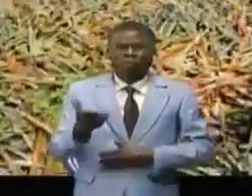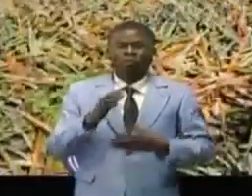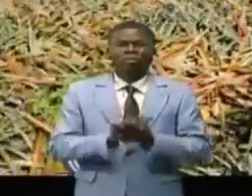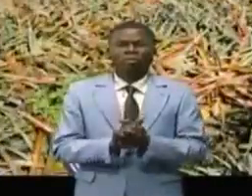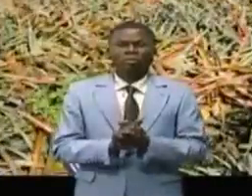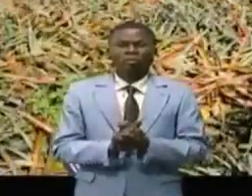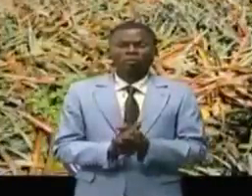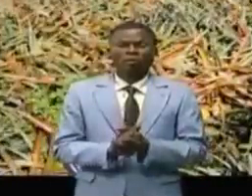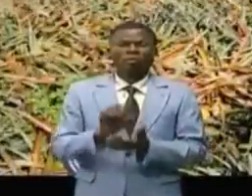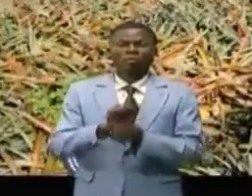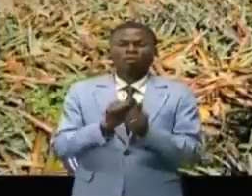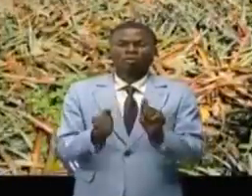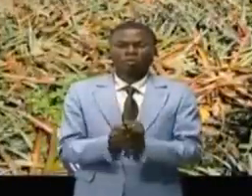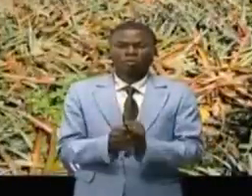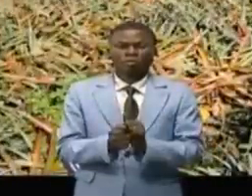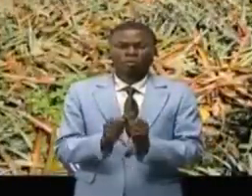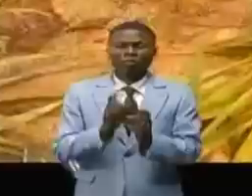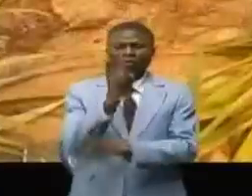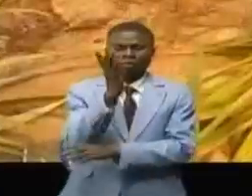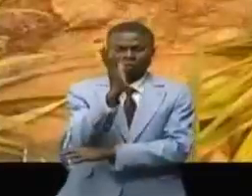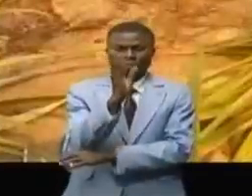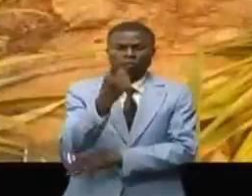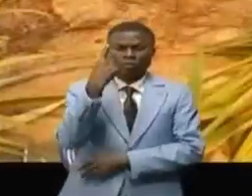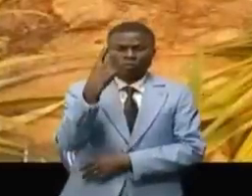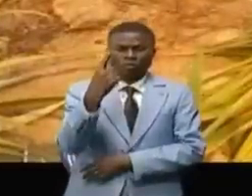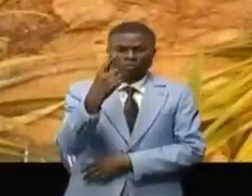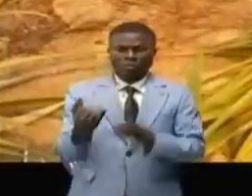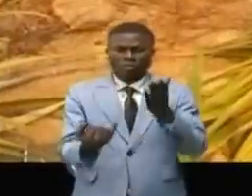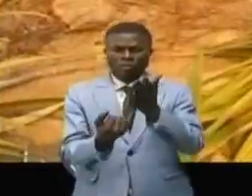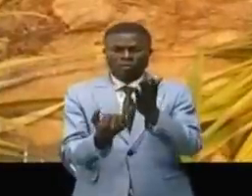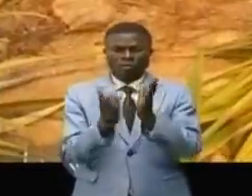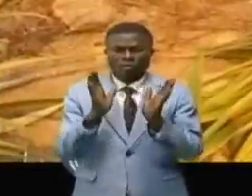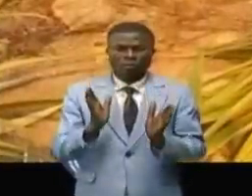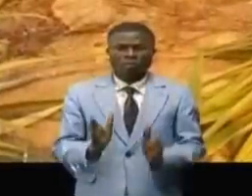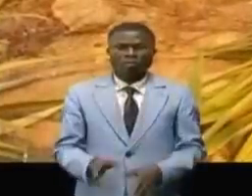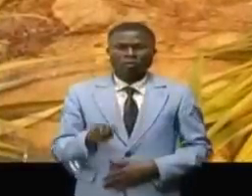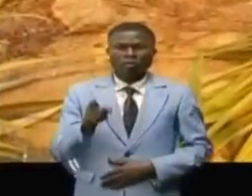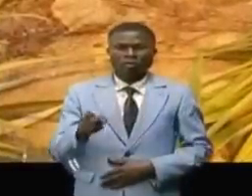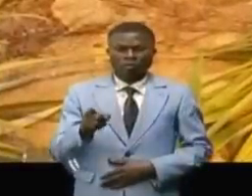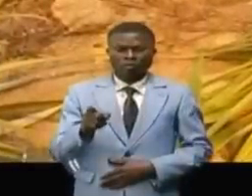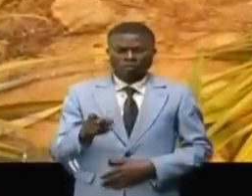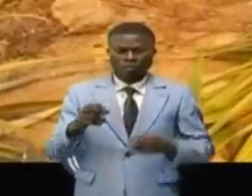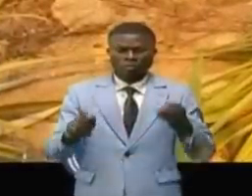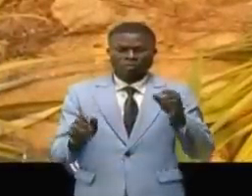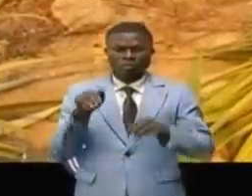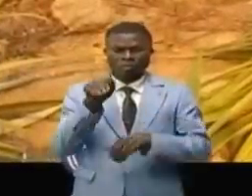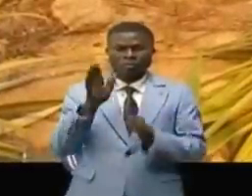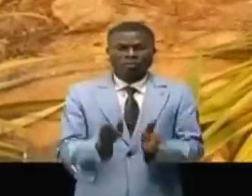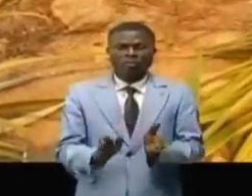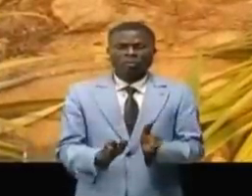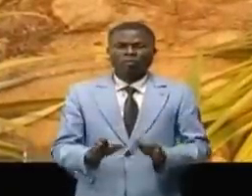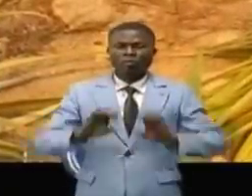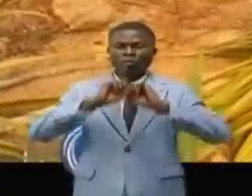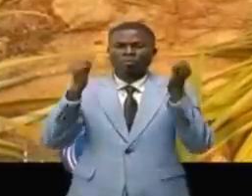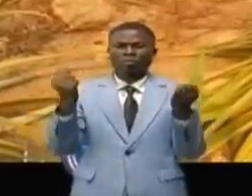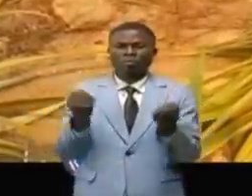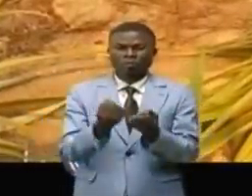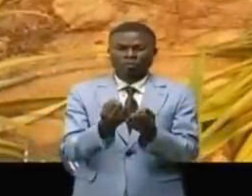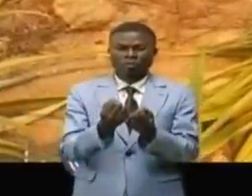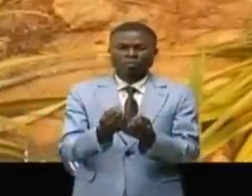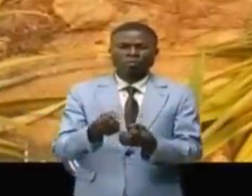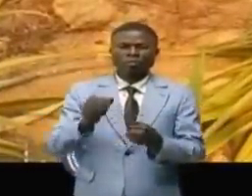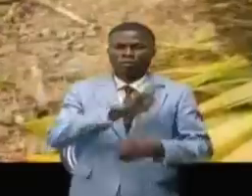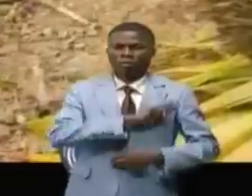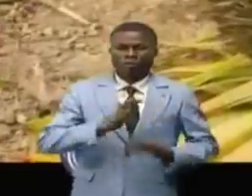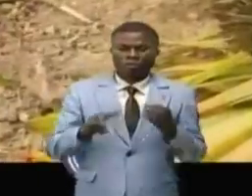un seul fruit que d'hommes une plante d'ananas pour l'ingénieur Joseph batong directeur technique de l'IMG solidarité développement RDC